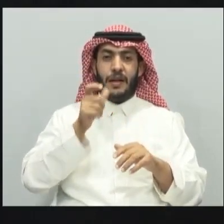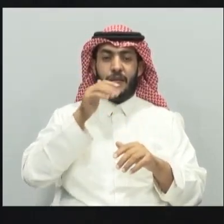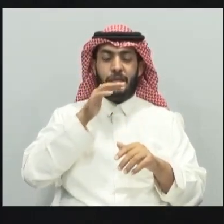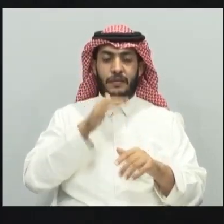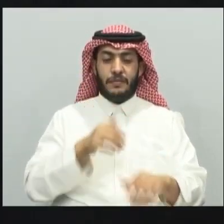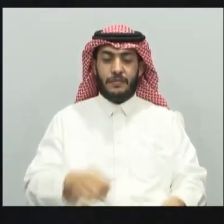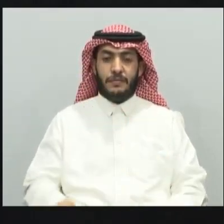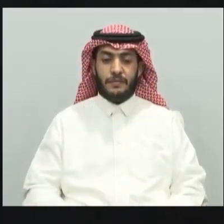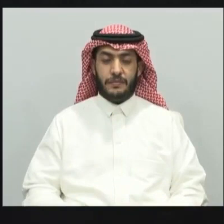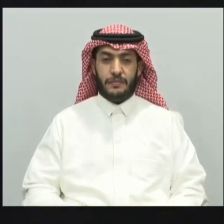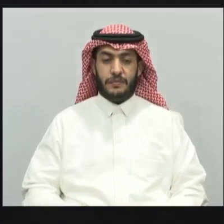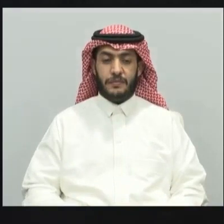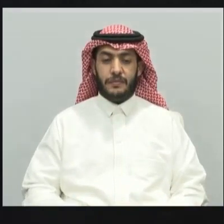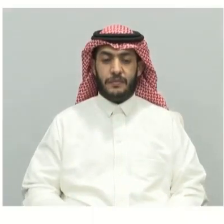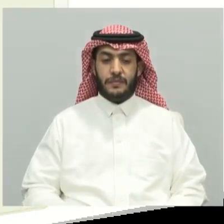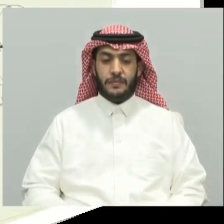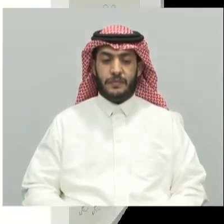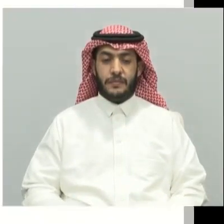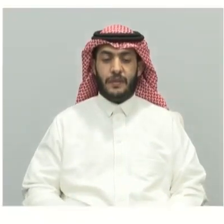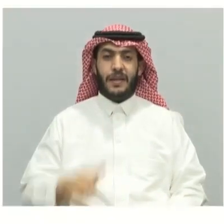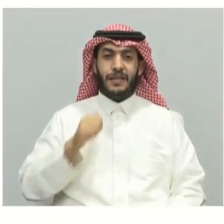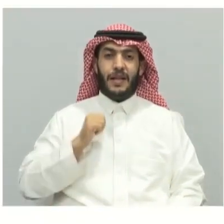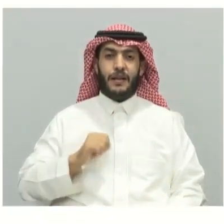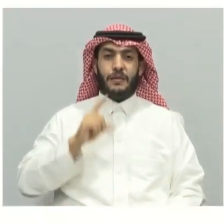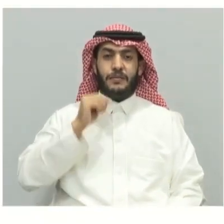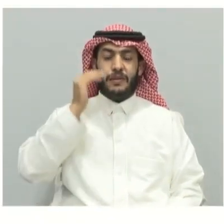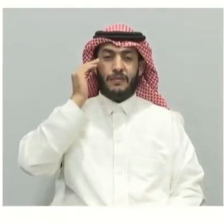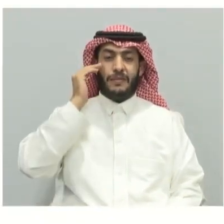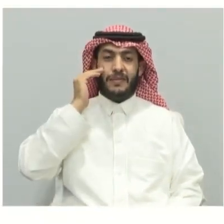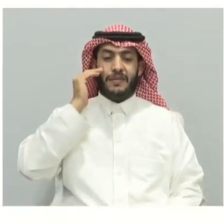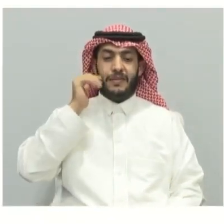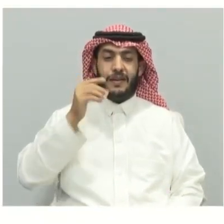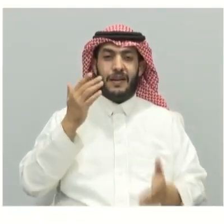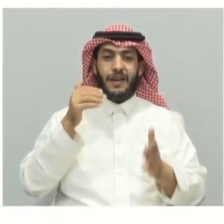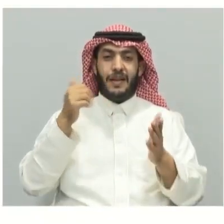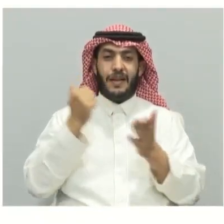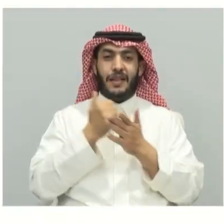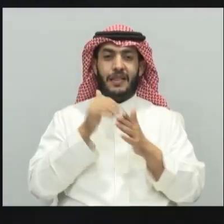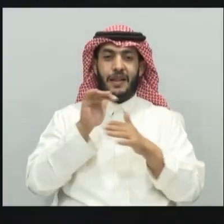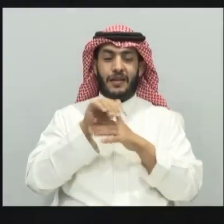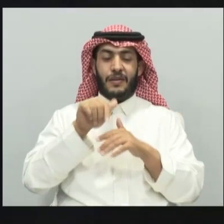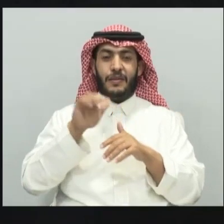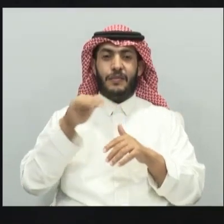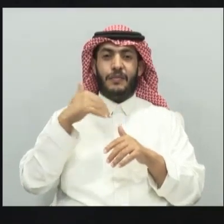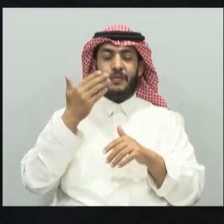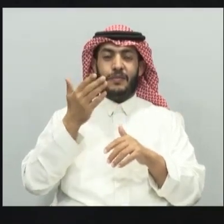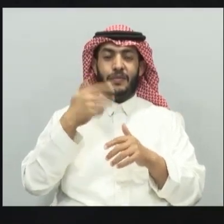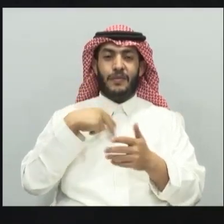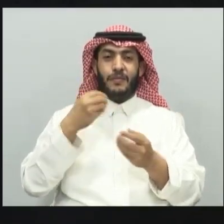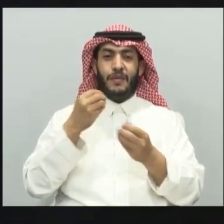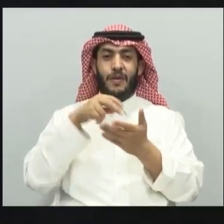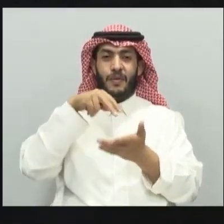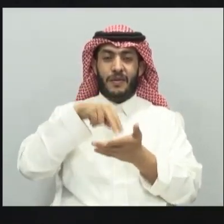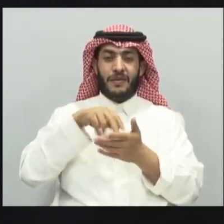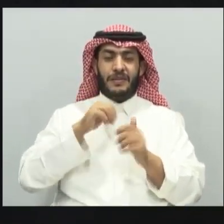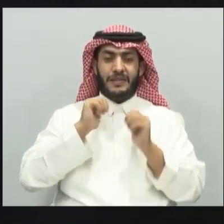صلى الله عليه وسلم بعد هذا ايها الطلاب اتي واياكم الى ختام درسنا بعد ان وقفت واياكم